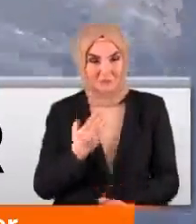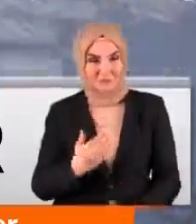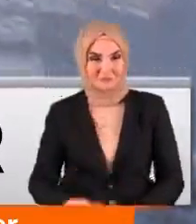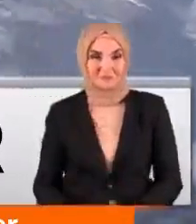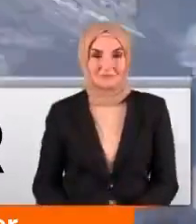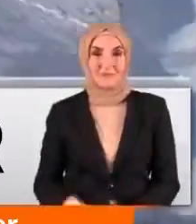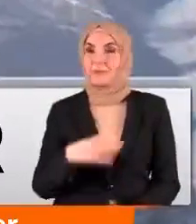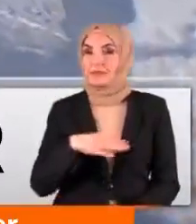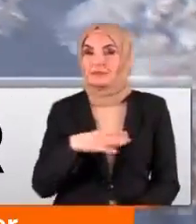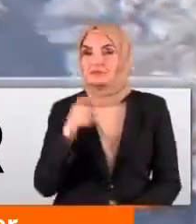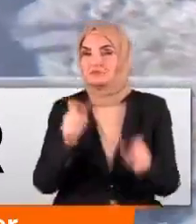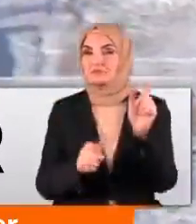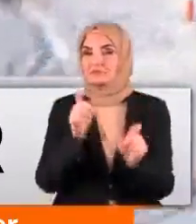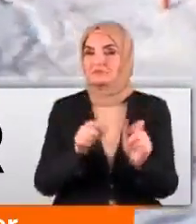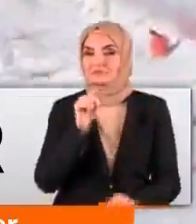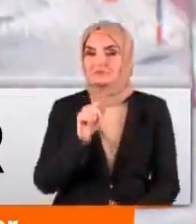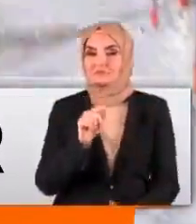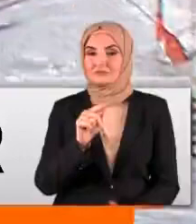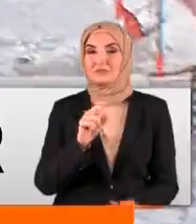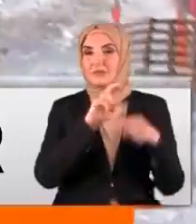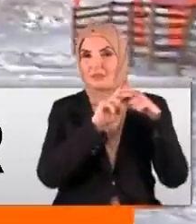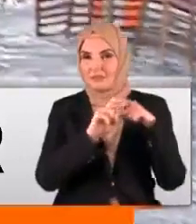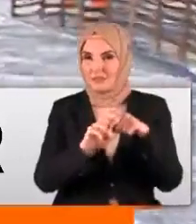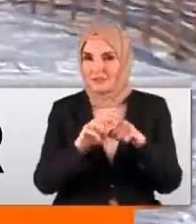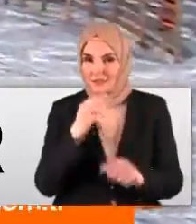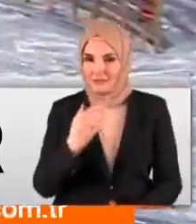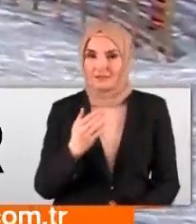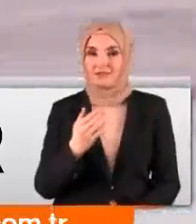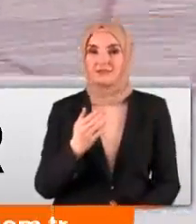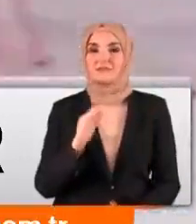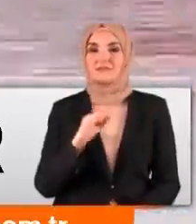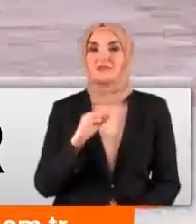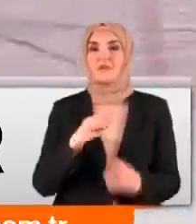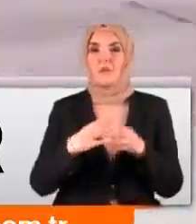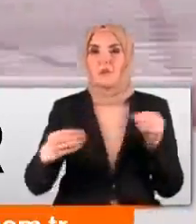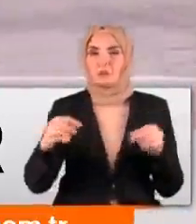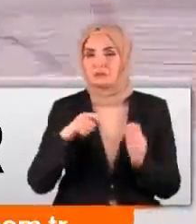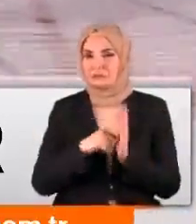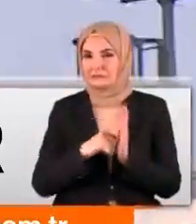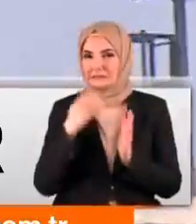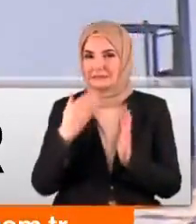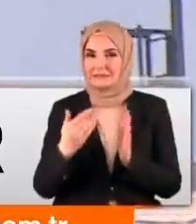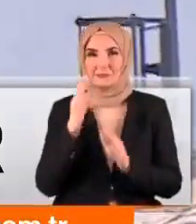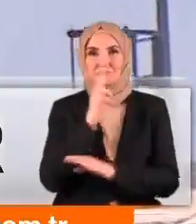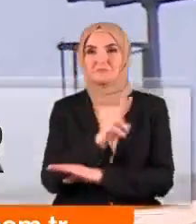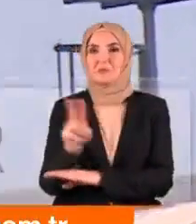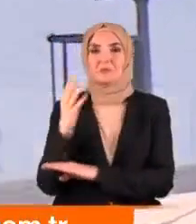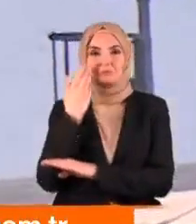şekilde teleferiklerle veya gondollarla Palandöken'in eşsiz manzarasını seyredebiliyorlar.